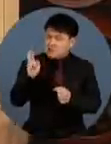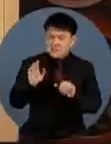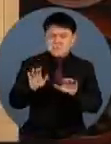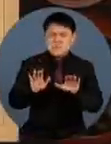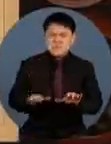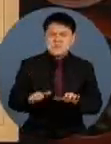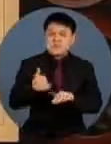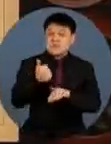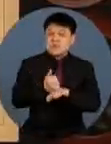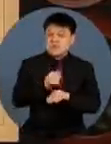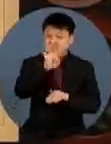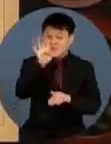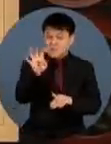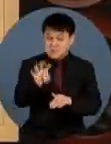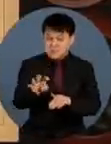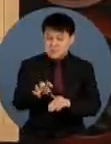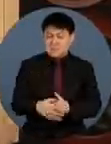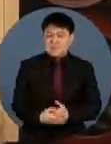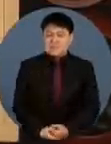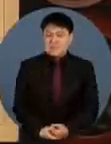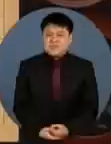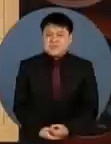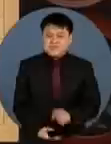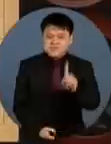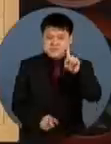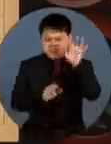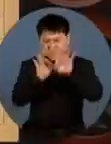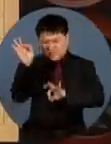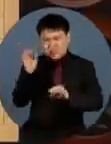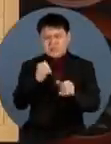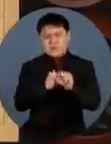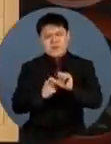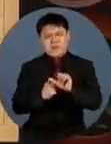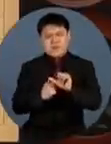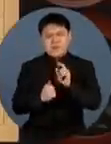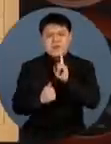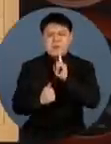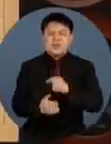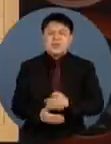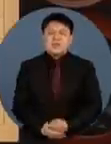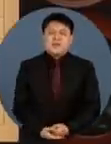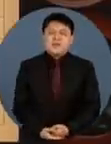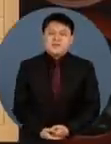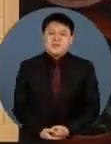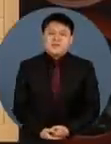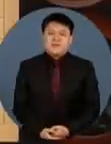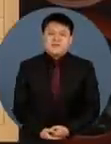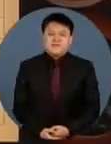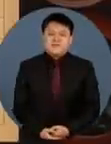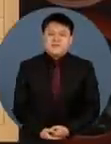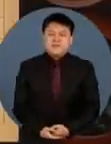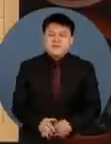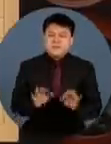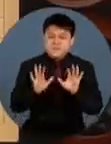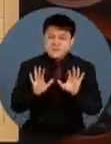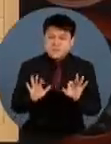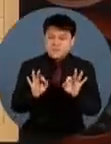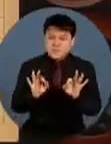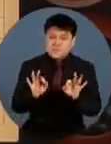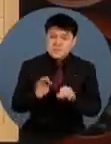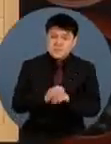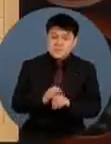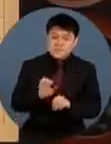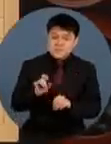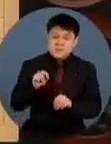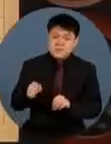아직은 갈 길이 멀기 때문에 한 수만 삐걱하면 또 역전입니다. 자, 사실 이 페어 대회를 하면서요.